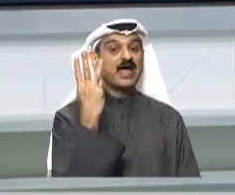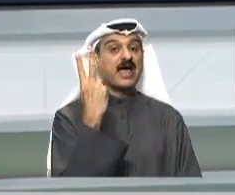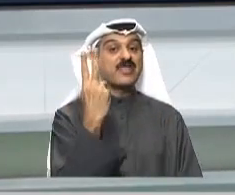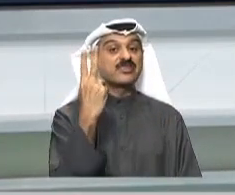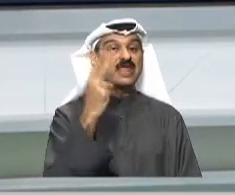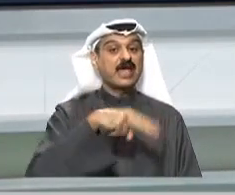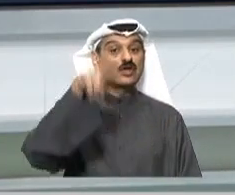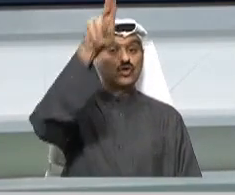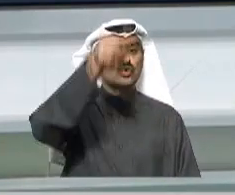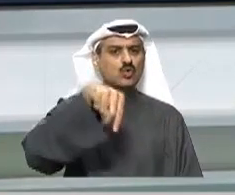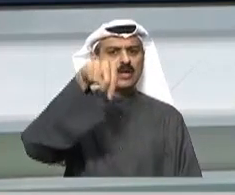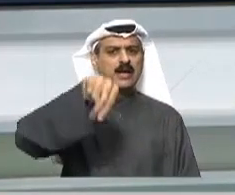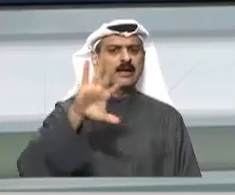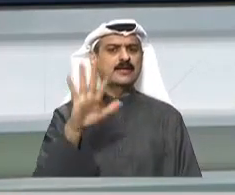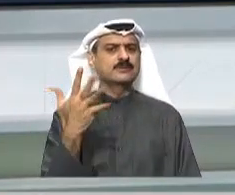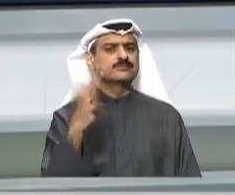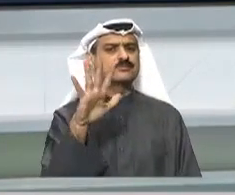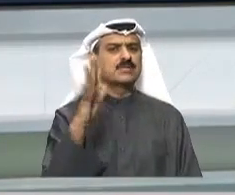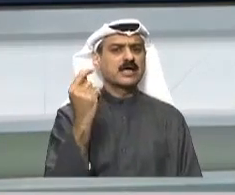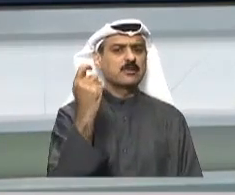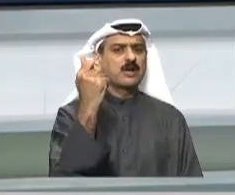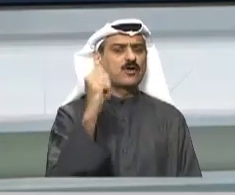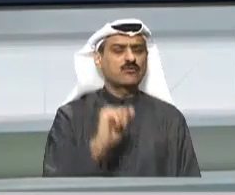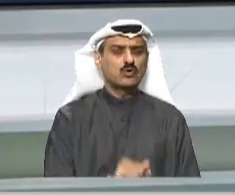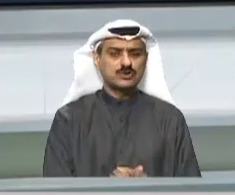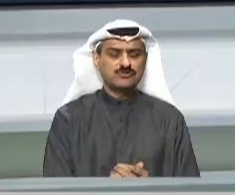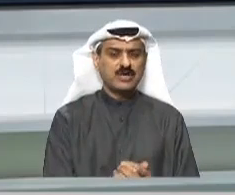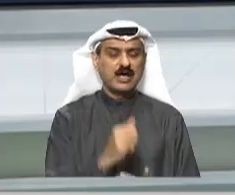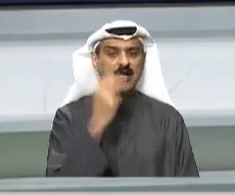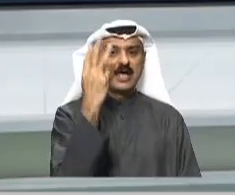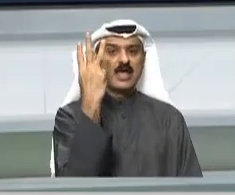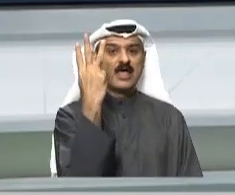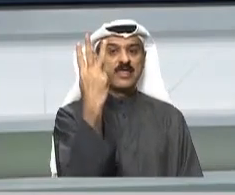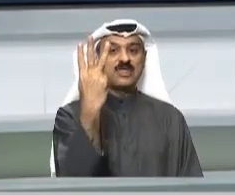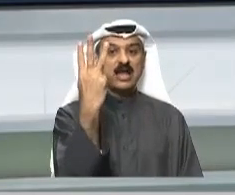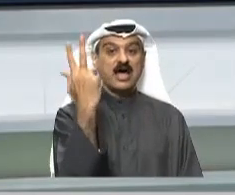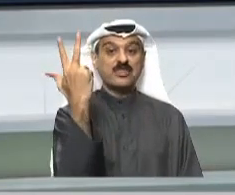$2.27 للبرميل، ليستقر بذلك عند مستوى